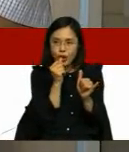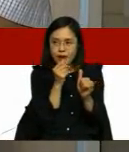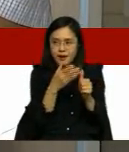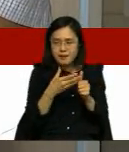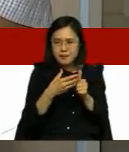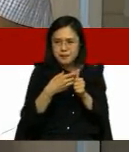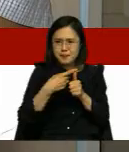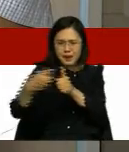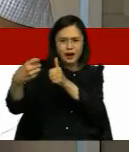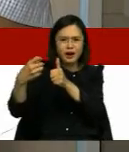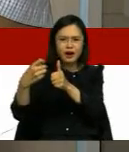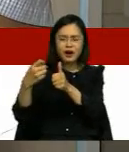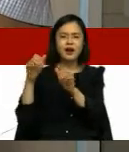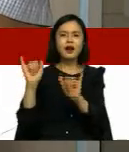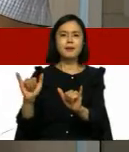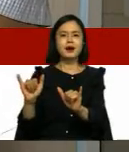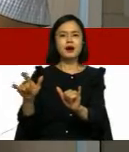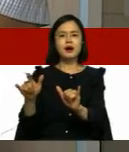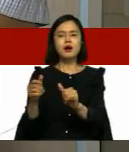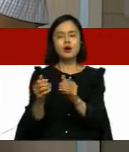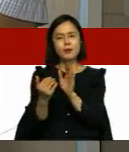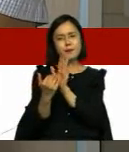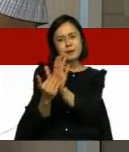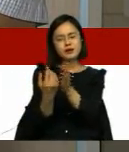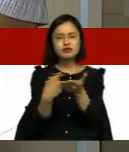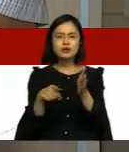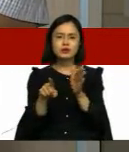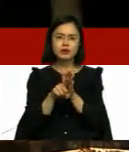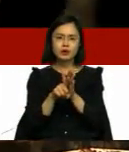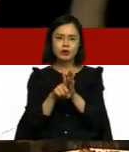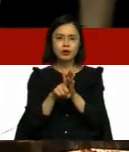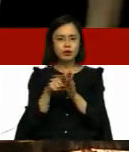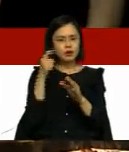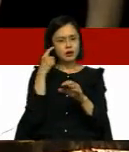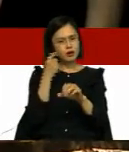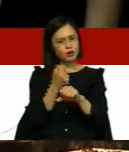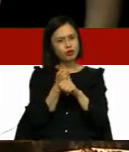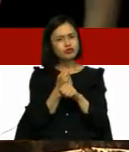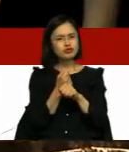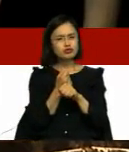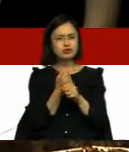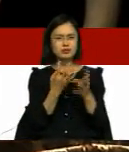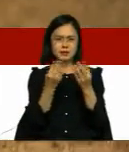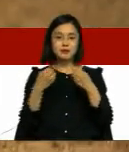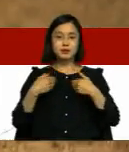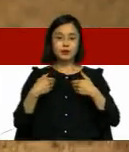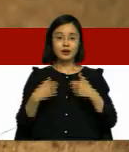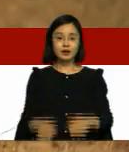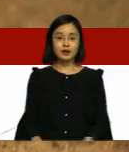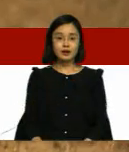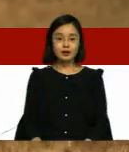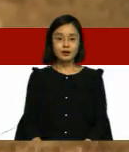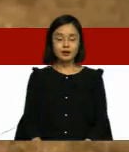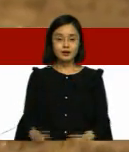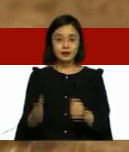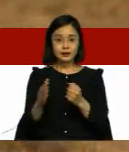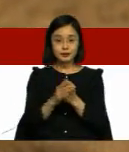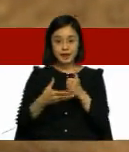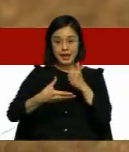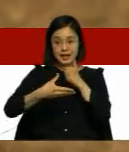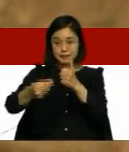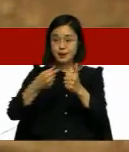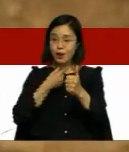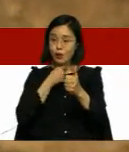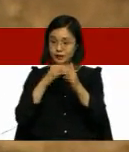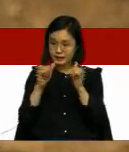하남시청하고 동물보호연대에서 이렇게 어느 정도 그분들에 대해서 있죠. 네. 그 조사를 한 다음에, 조사라고는 좀 그렇지만